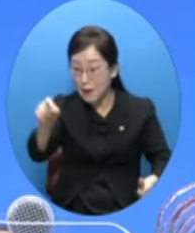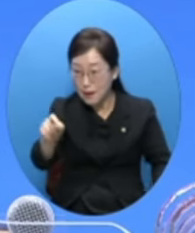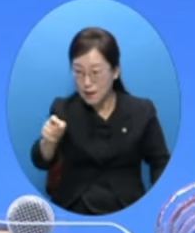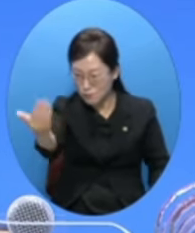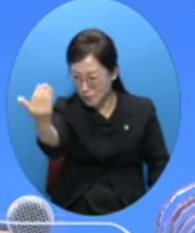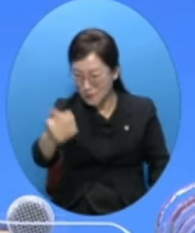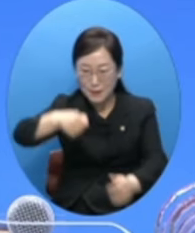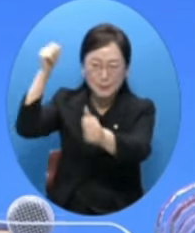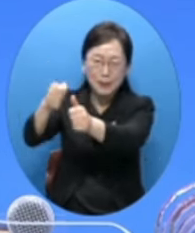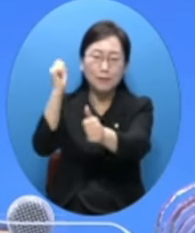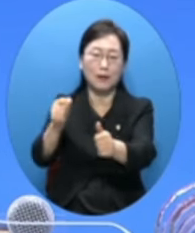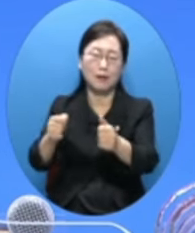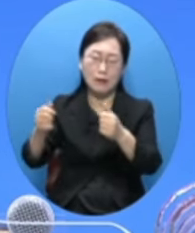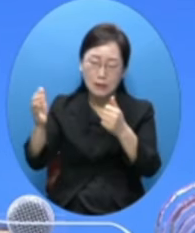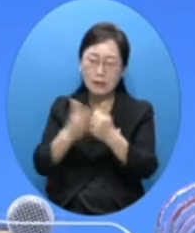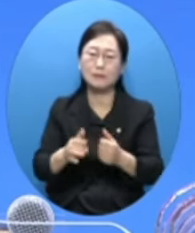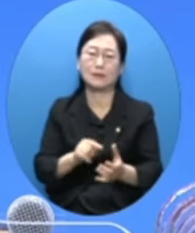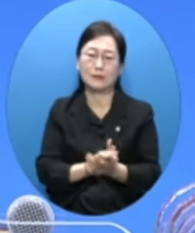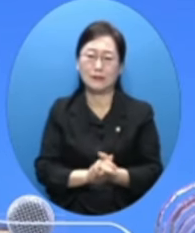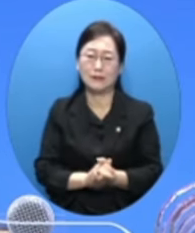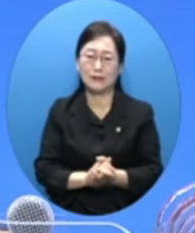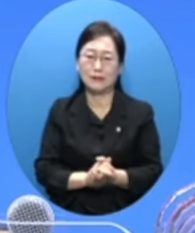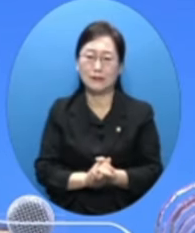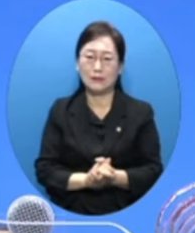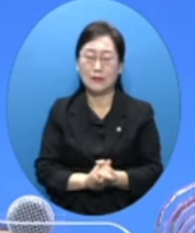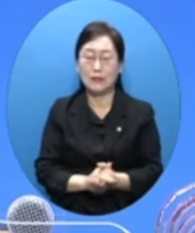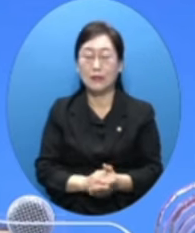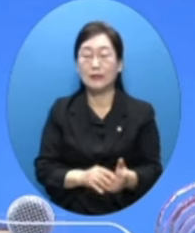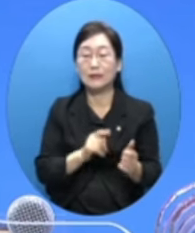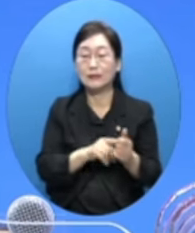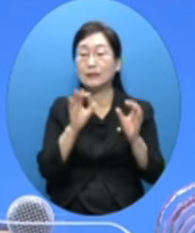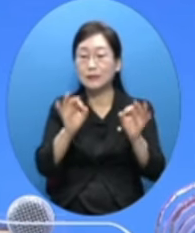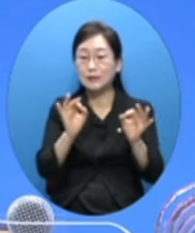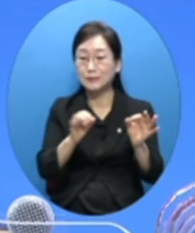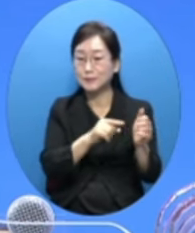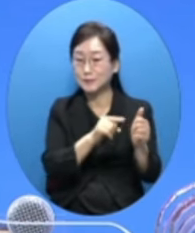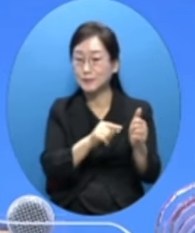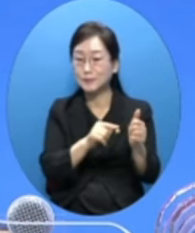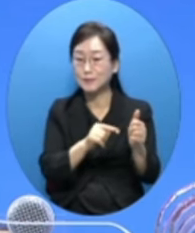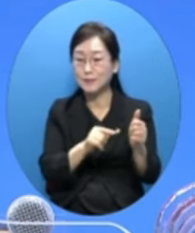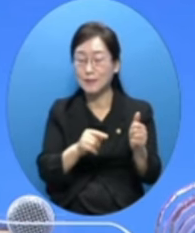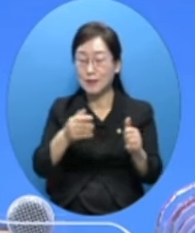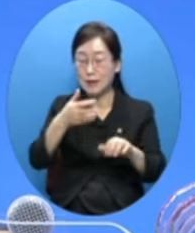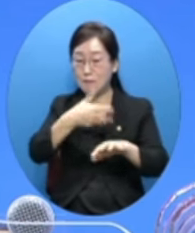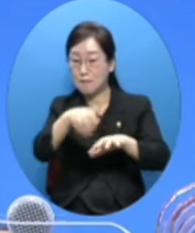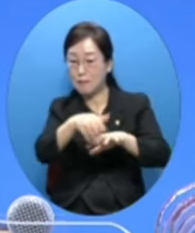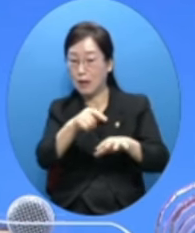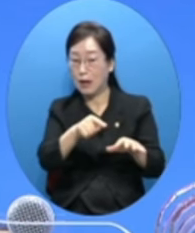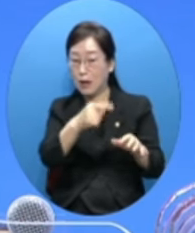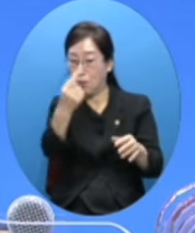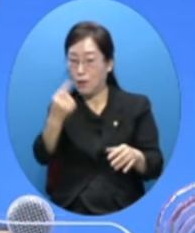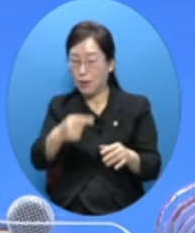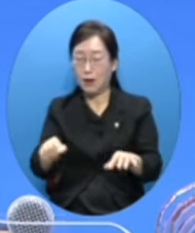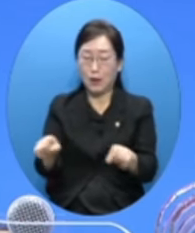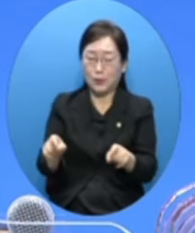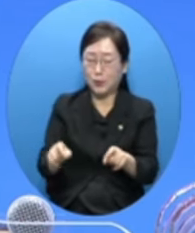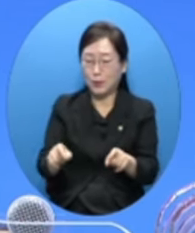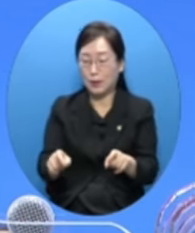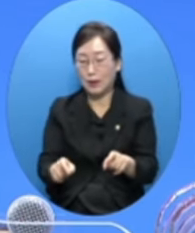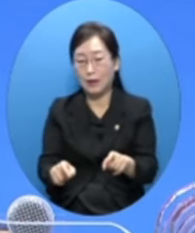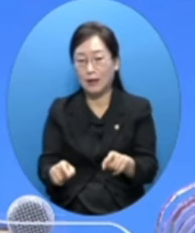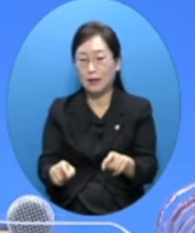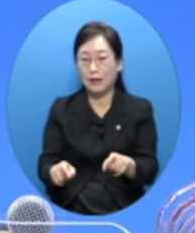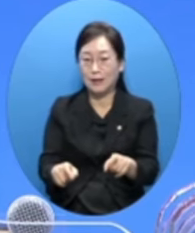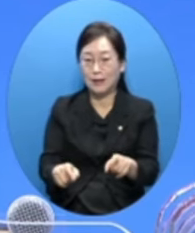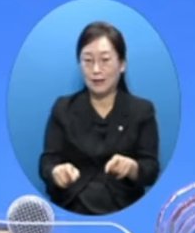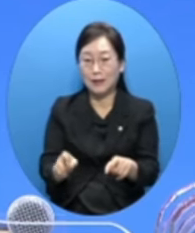맞았으니까. 그래서 이 기백두 깡패를 두려 떨면서 어느 때는 너무 행포가 심할